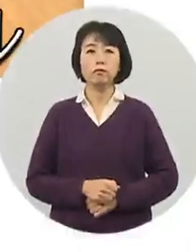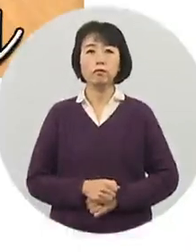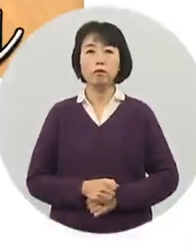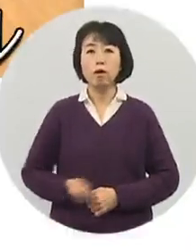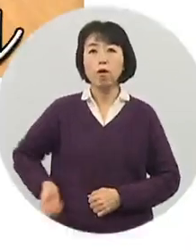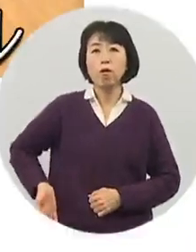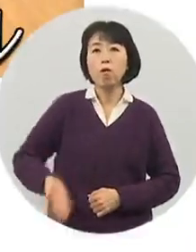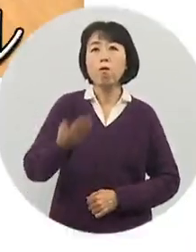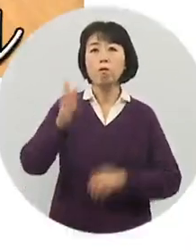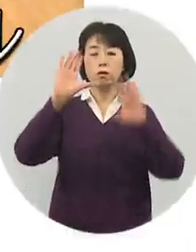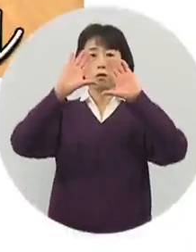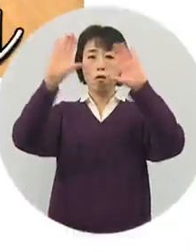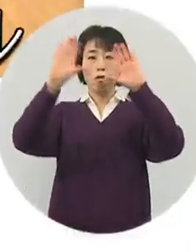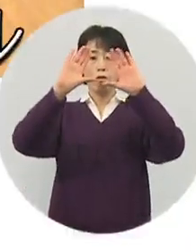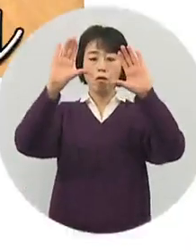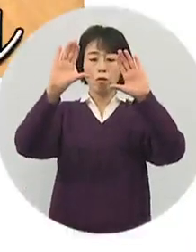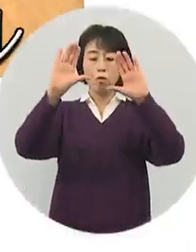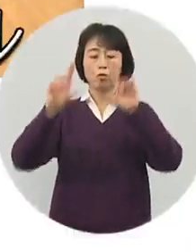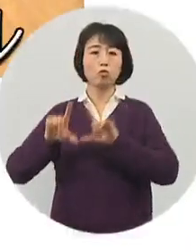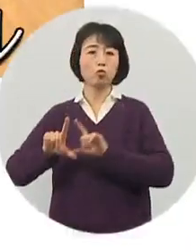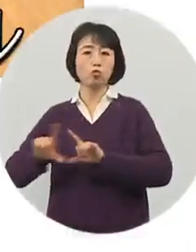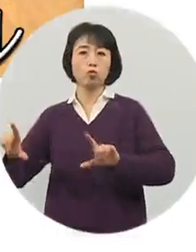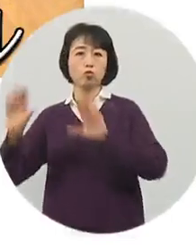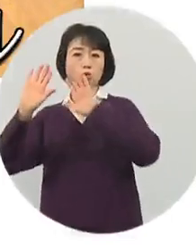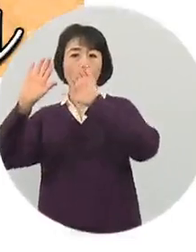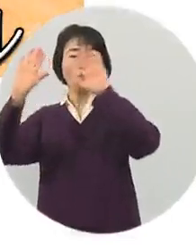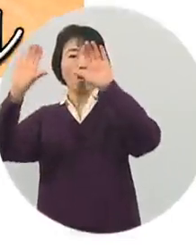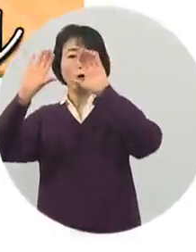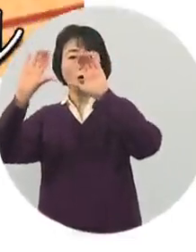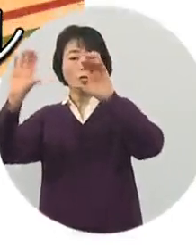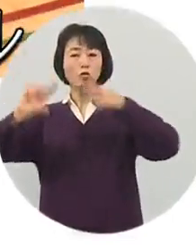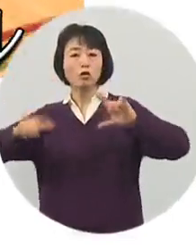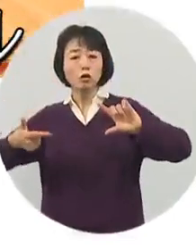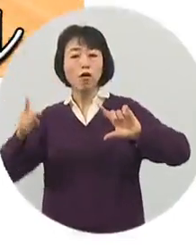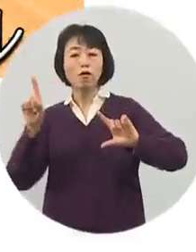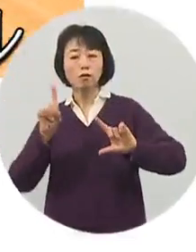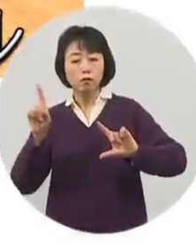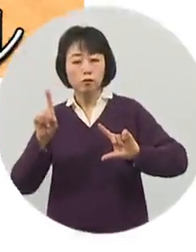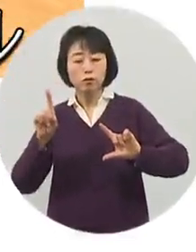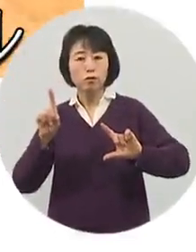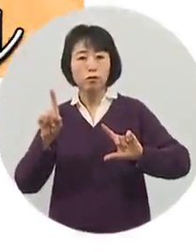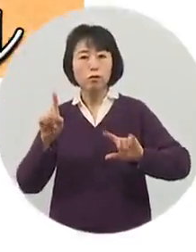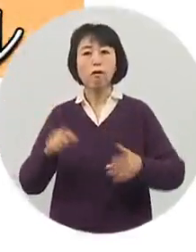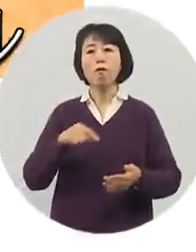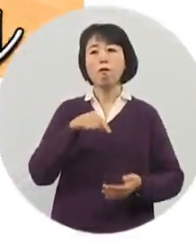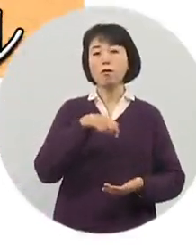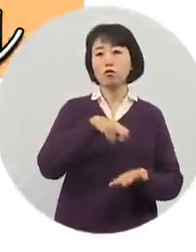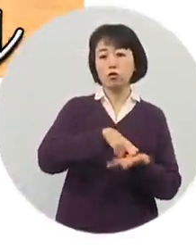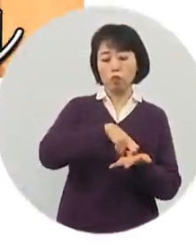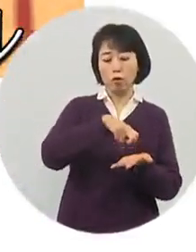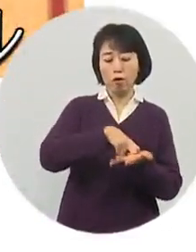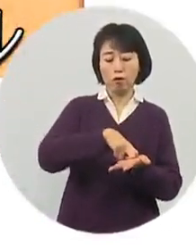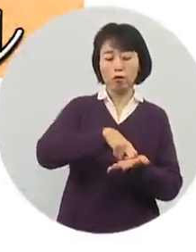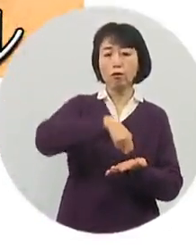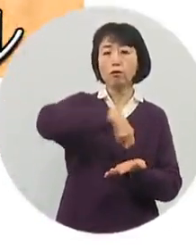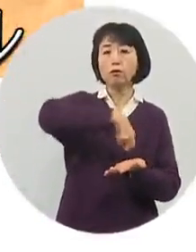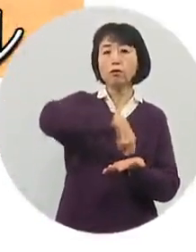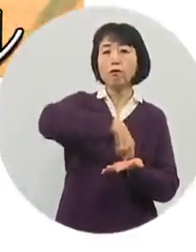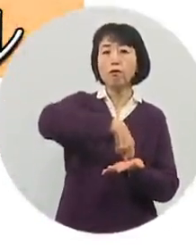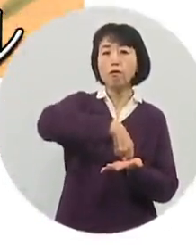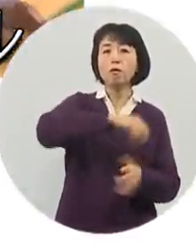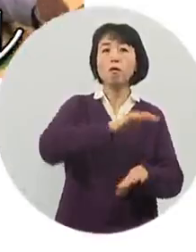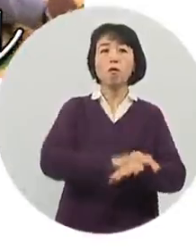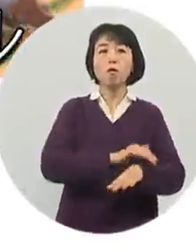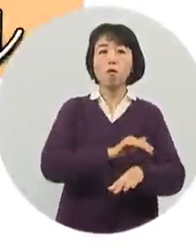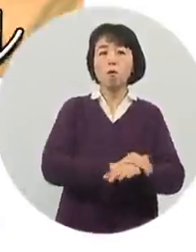ローリングバレーボールは普通のバレーボールと違い、選手はコートに座った姿勢や膝をついた姿勢などで